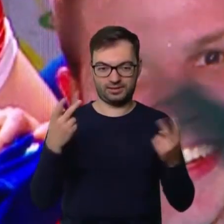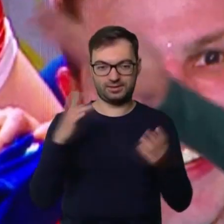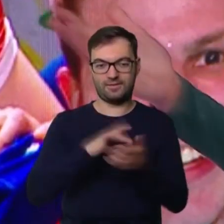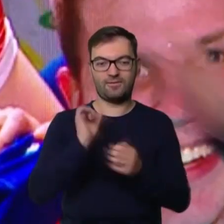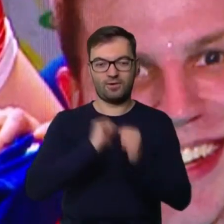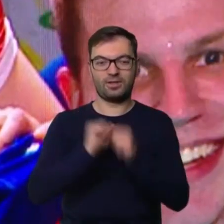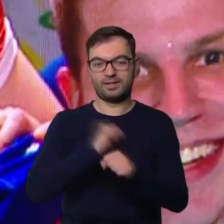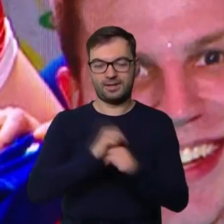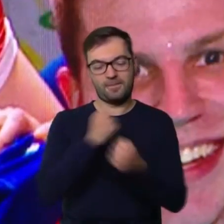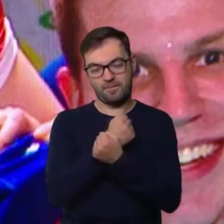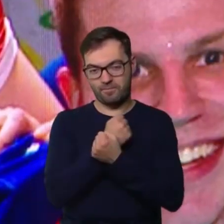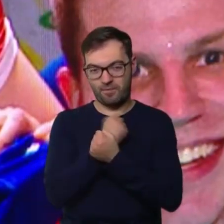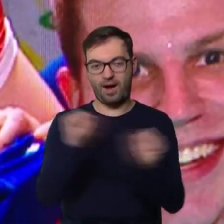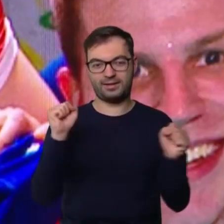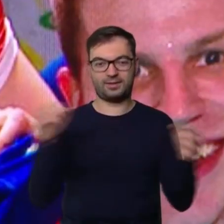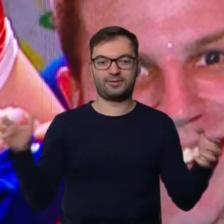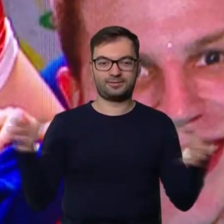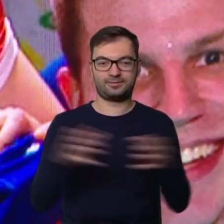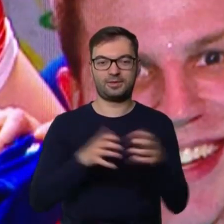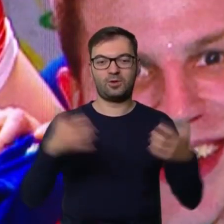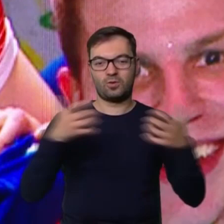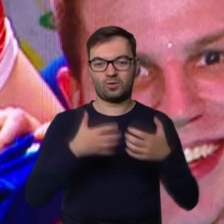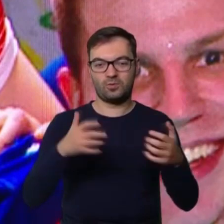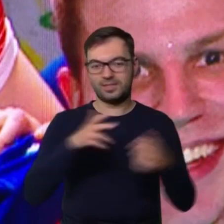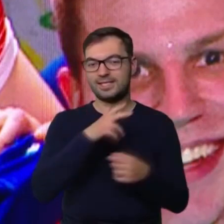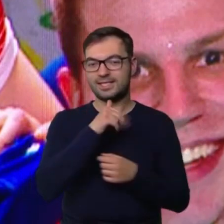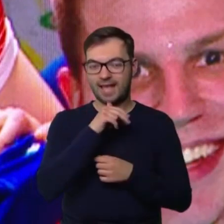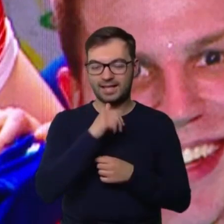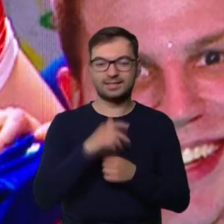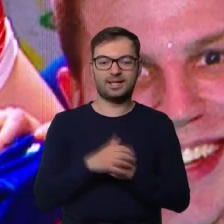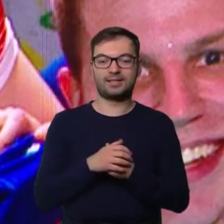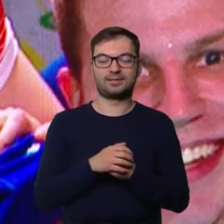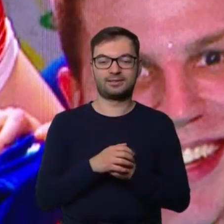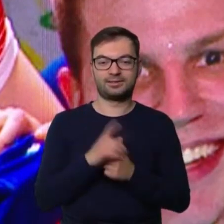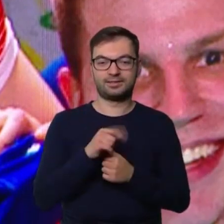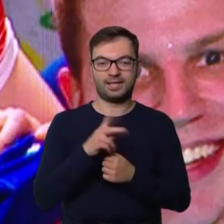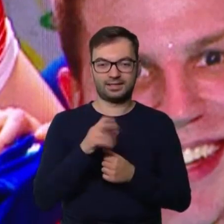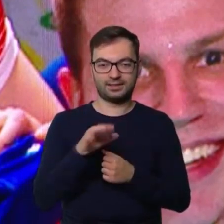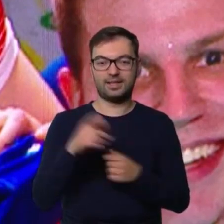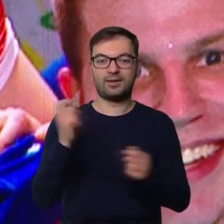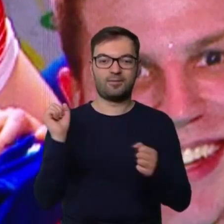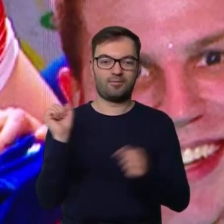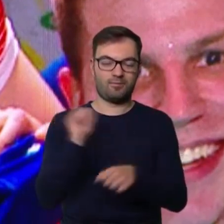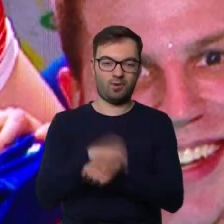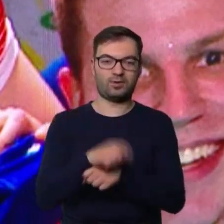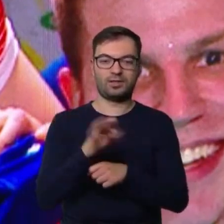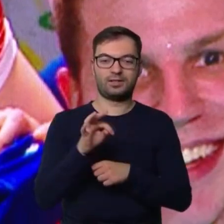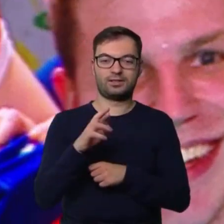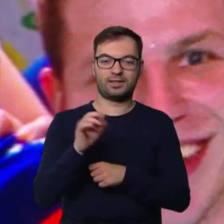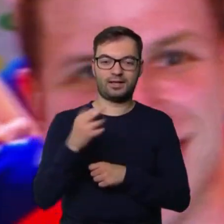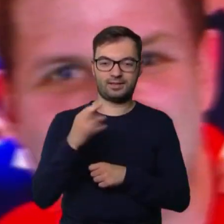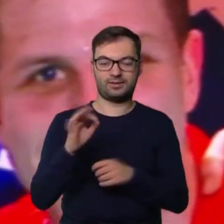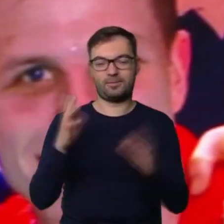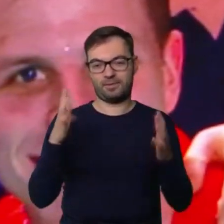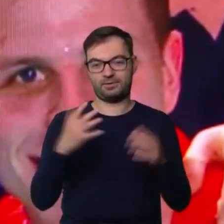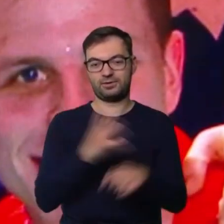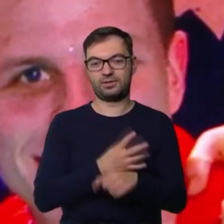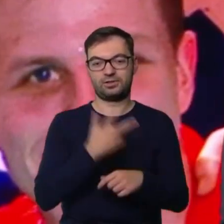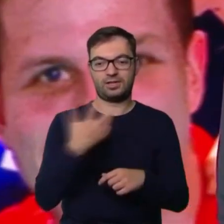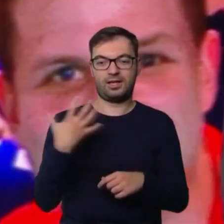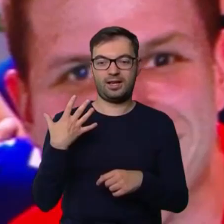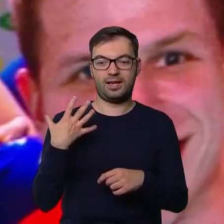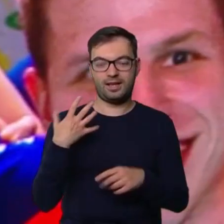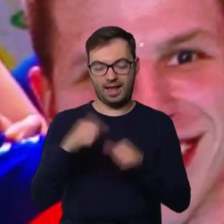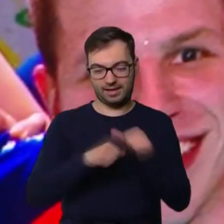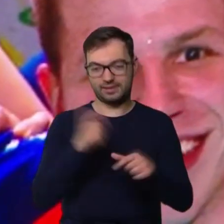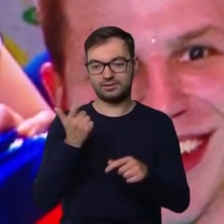Mamy bohaterów tego wieczoru, czyli klub Zaksy, który pokonał w wielkim finale Ligi Mistrzów Trentino. Brawo panowie, 43 lata